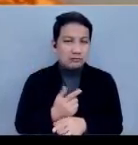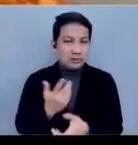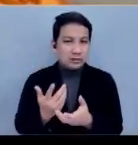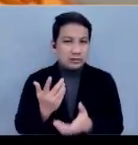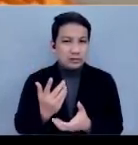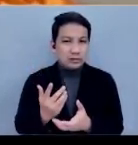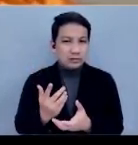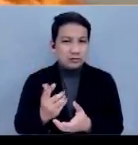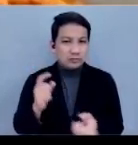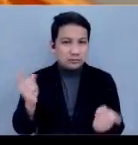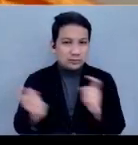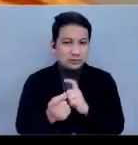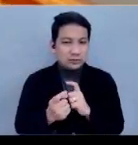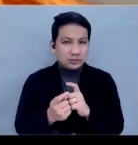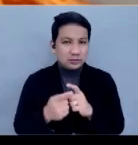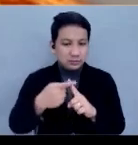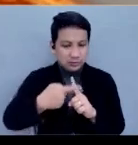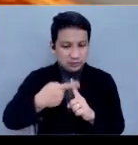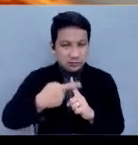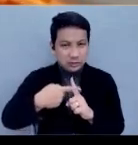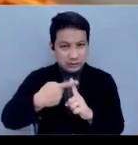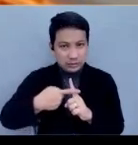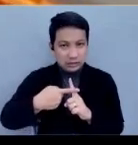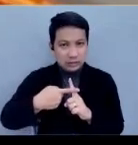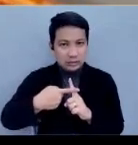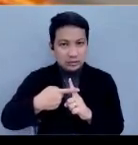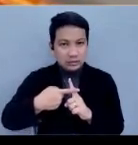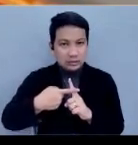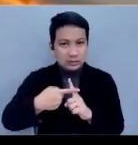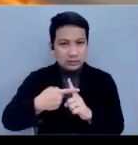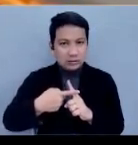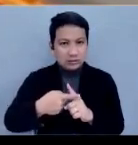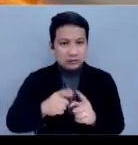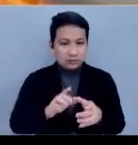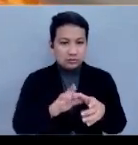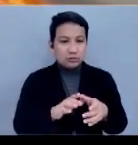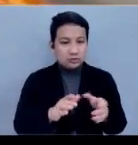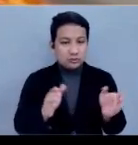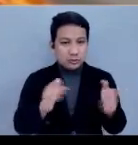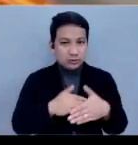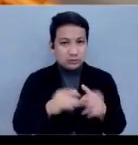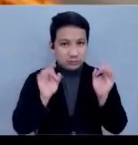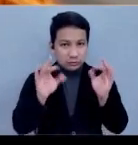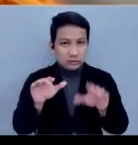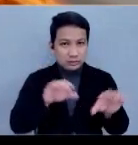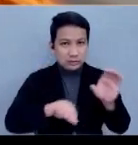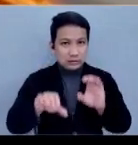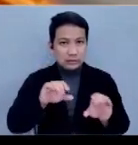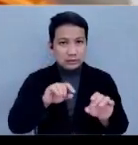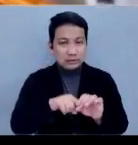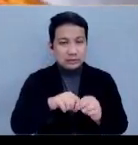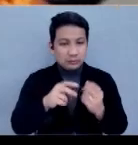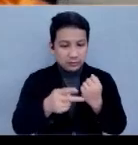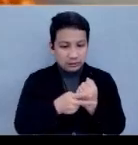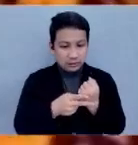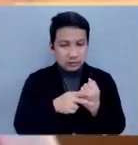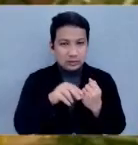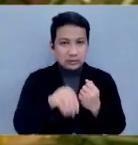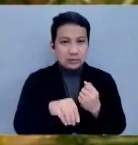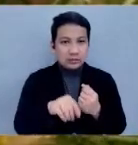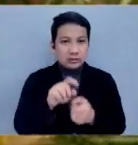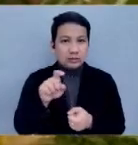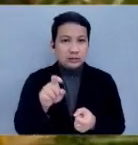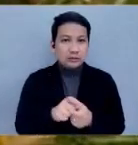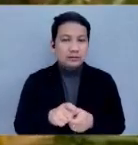change of temperature from the container of the hazardous chemicals that being stored in the specific container.